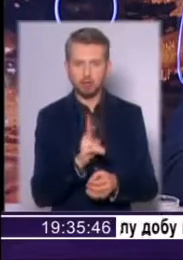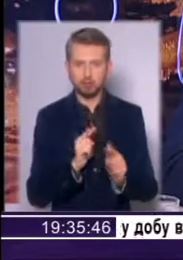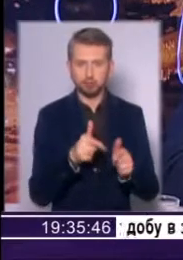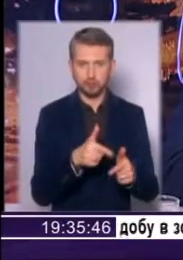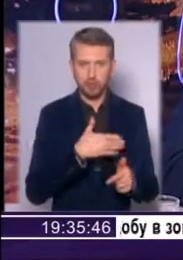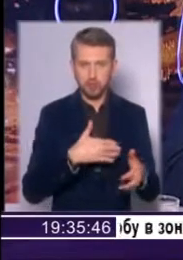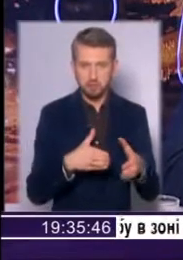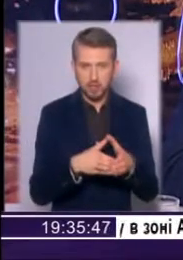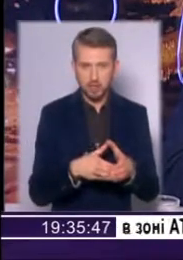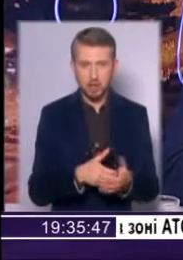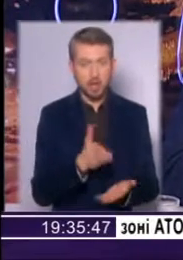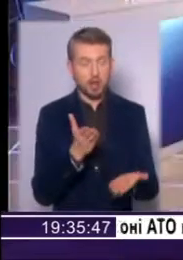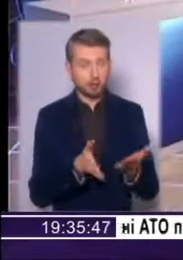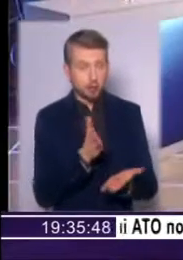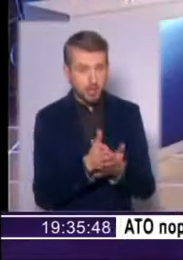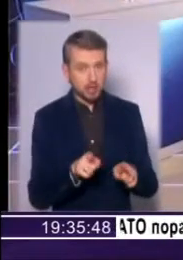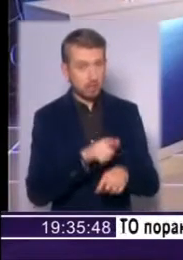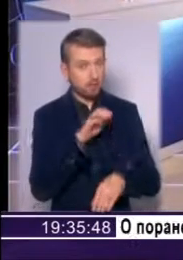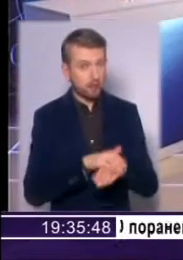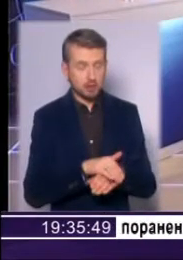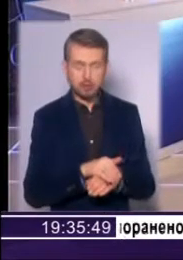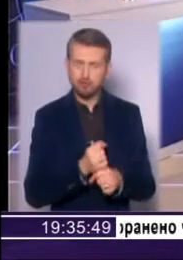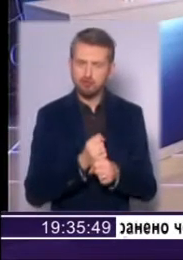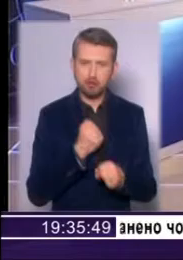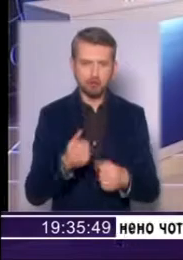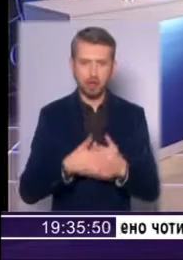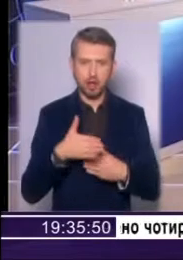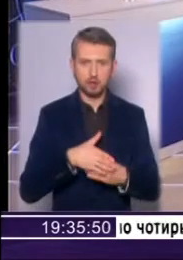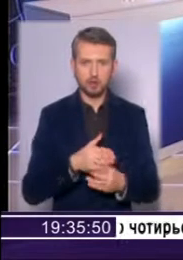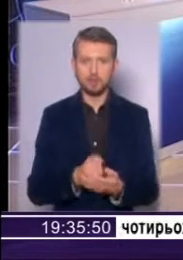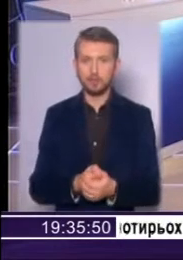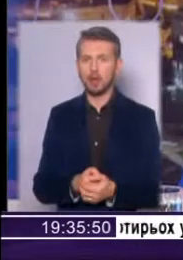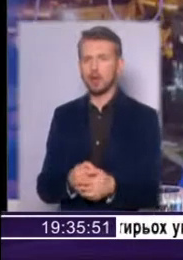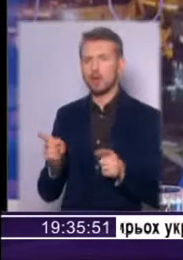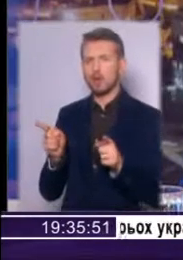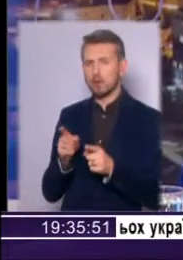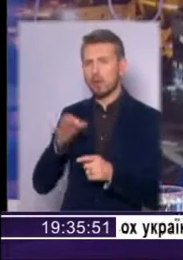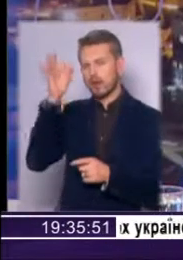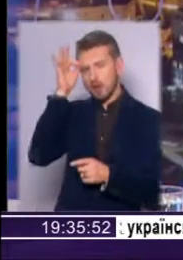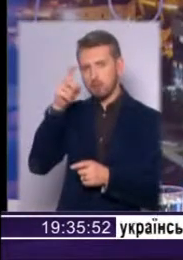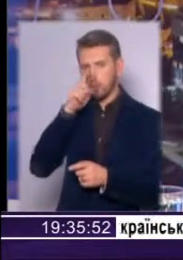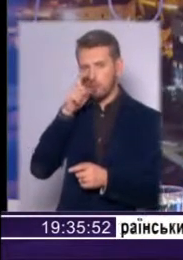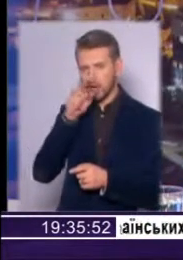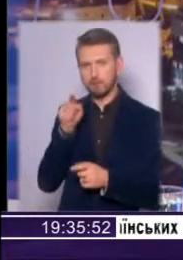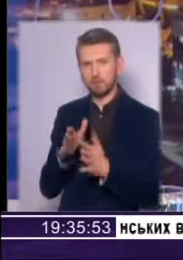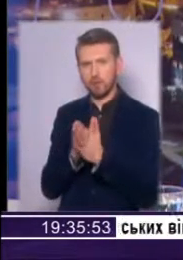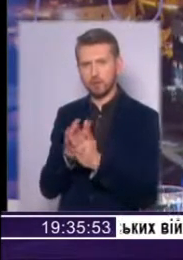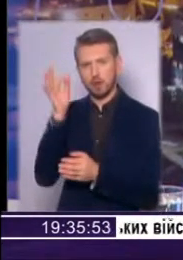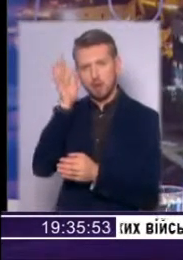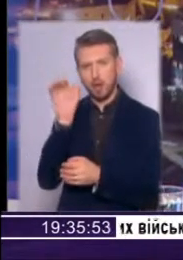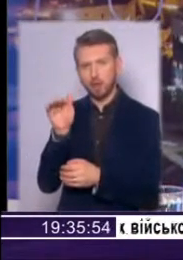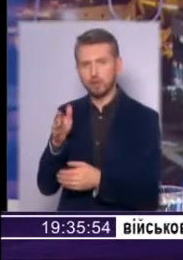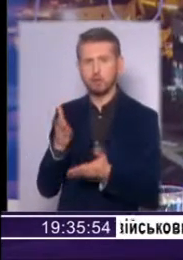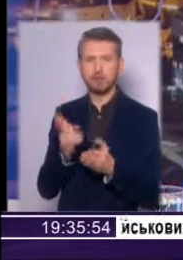поняття, навіть якщо речі, є такі факти, то ми це дуже жорстко наказуємо всередині організації. Дуже коротко, шановні речі, ми просто згадали Бровари, а ви просите нагадувати вам, або, можливо,